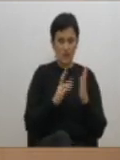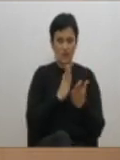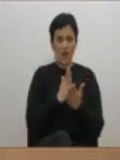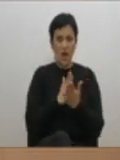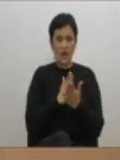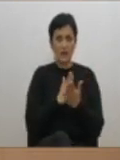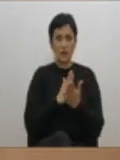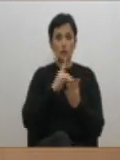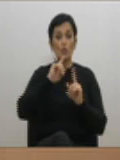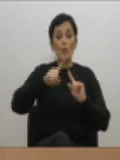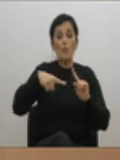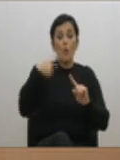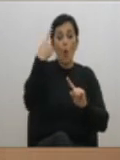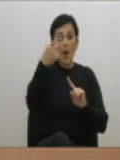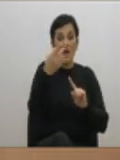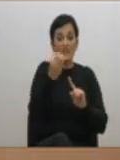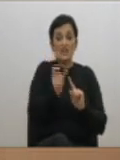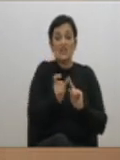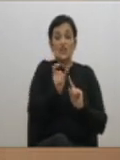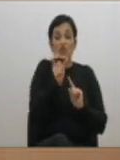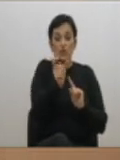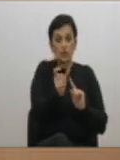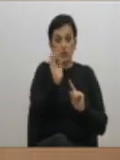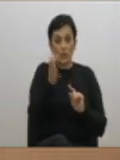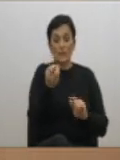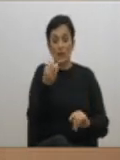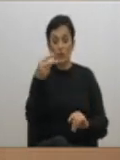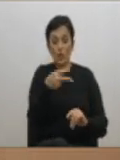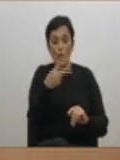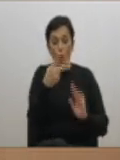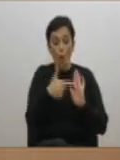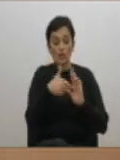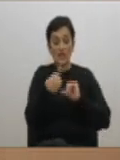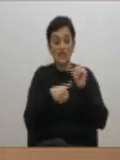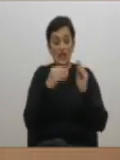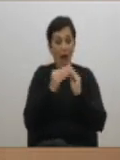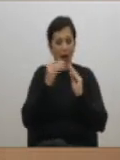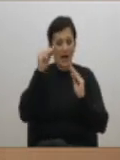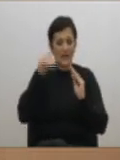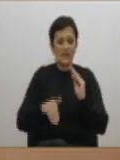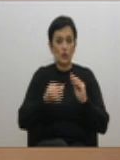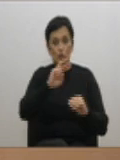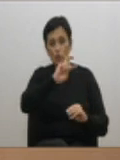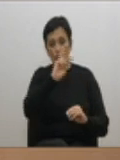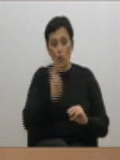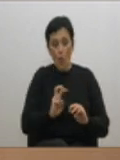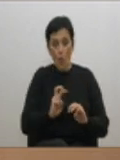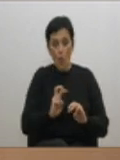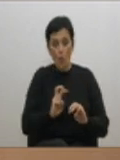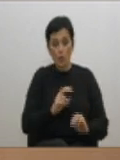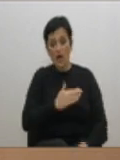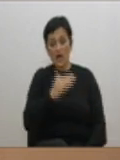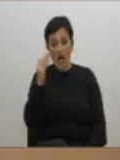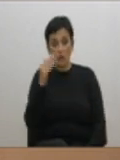არის და მომავალ წელს უკვე ამ ნიშნულს მიაღწევს, როდესაც 2027 წელს $10,000 გასდება